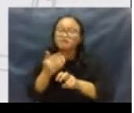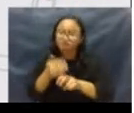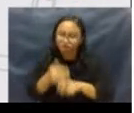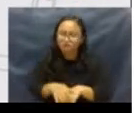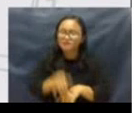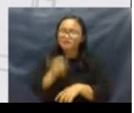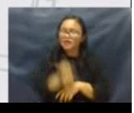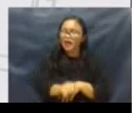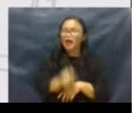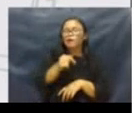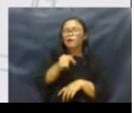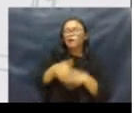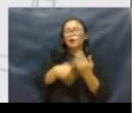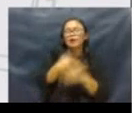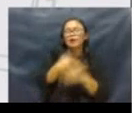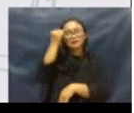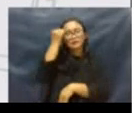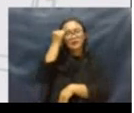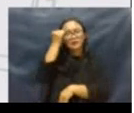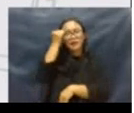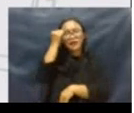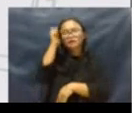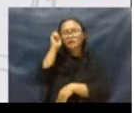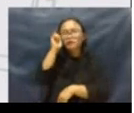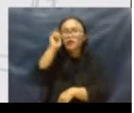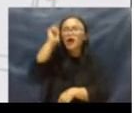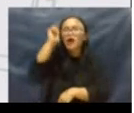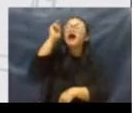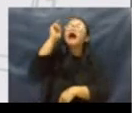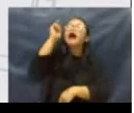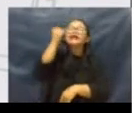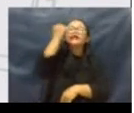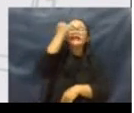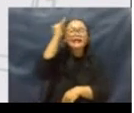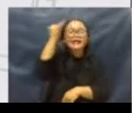berpikir kritis, jadinya membangun ide-ide baru